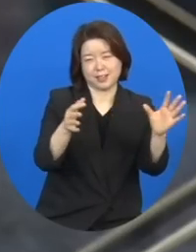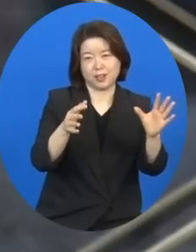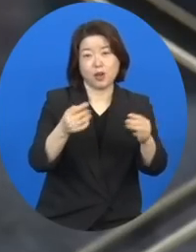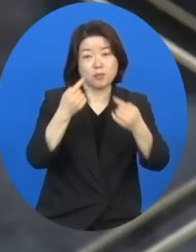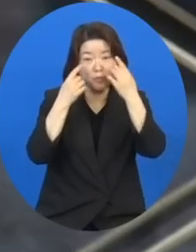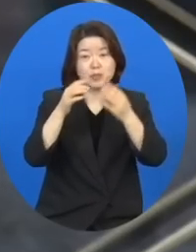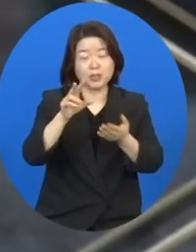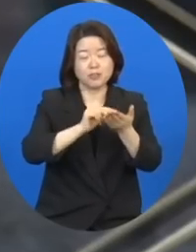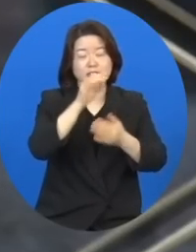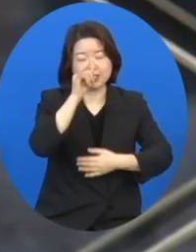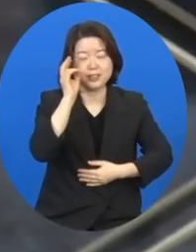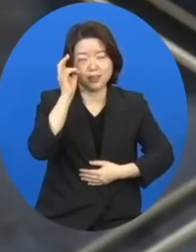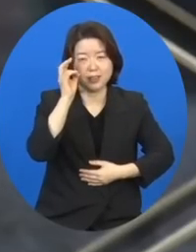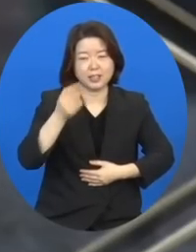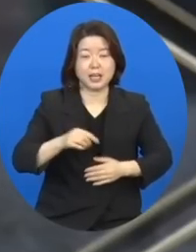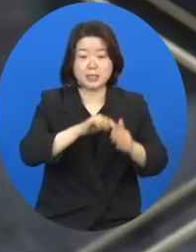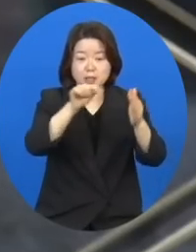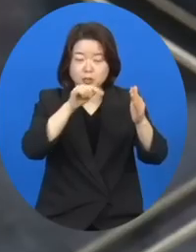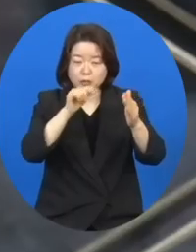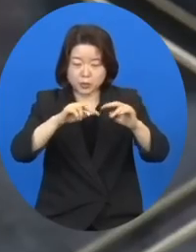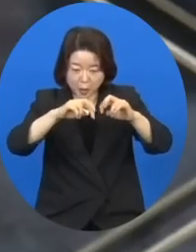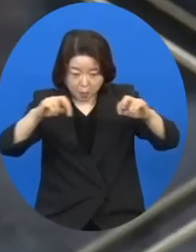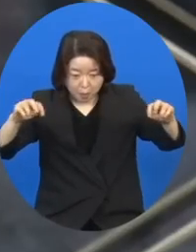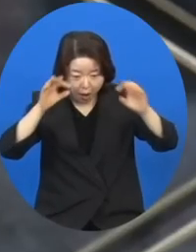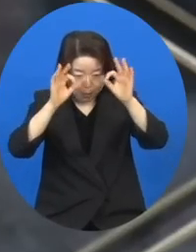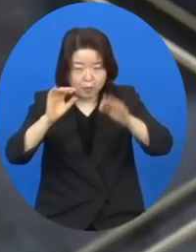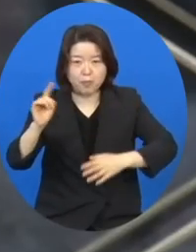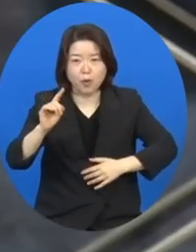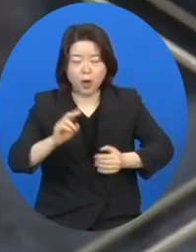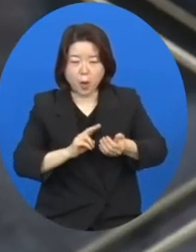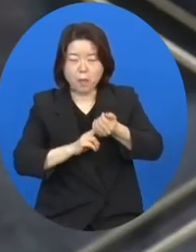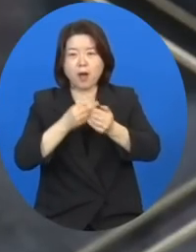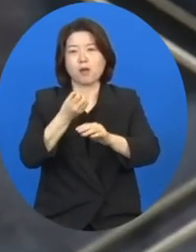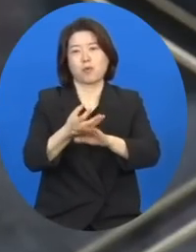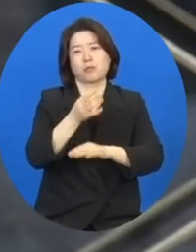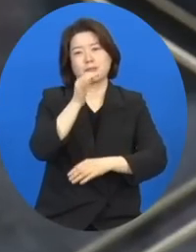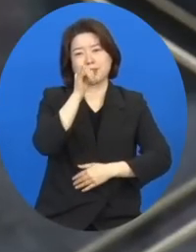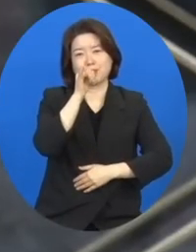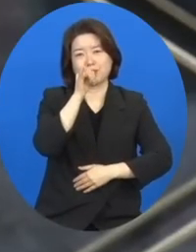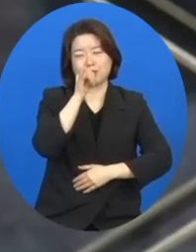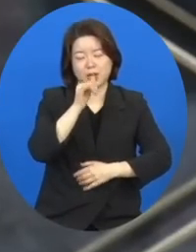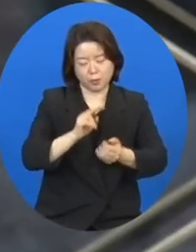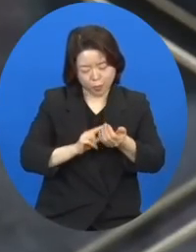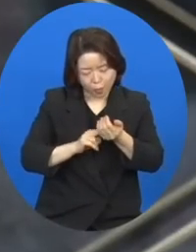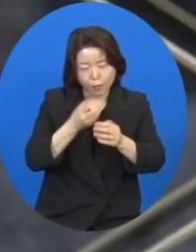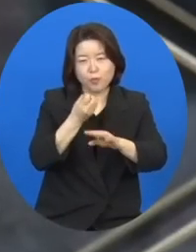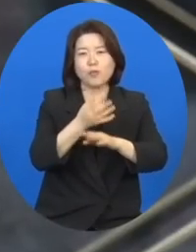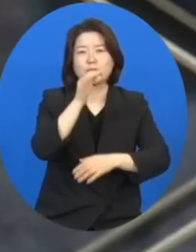거예요. 근데 여러분 그 안에 뭐가 있다고요? 감추어진 보화가 있다는 거예요. 감추어진 보화. 아,